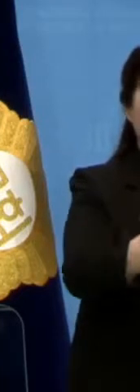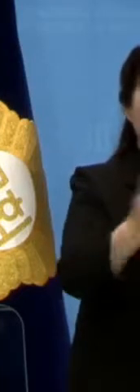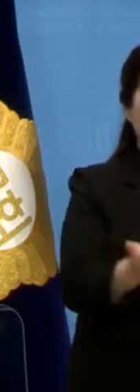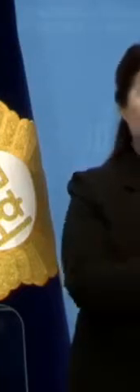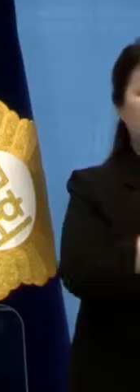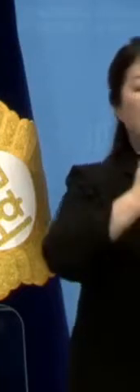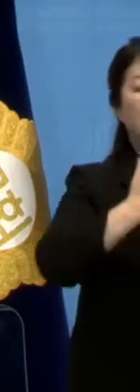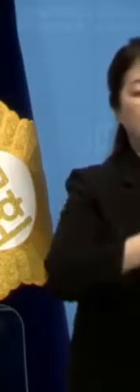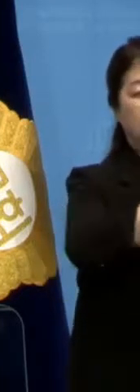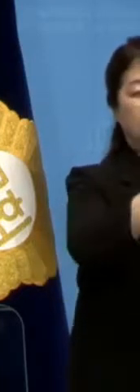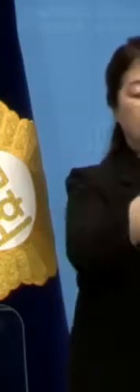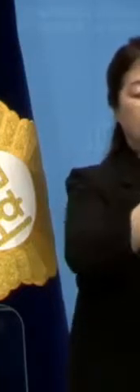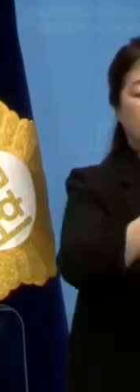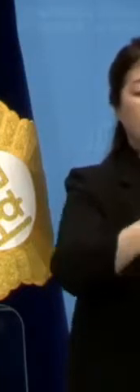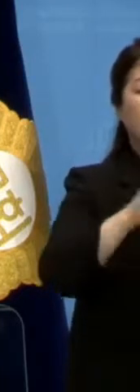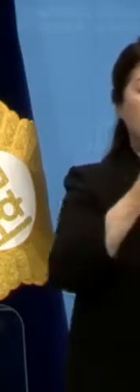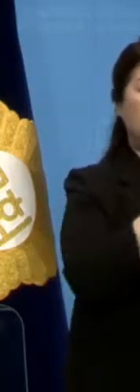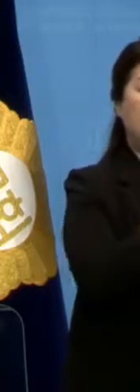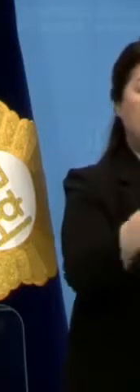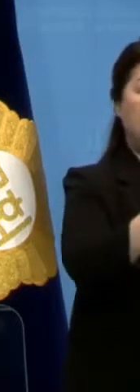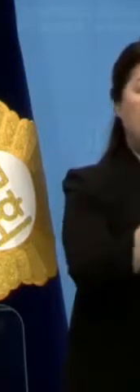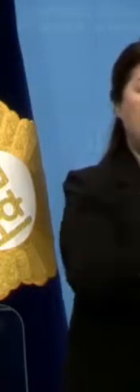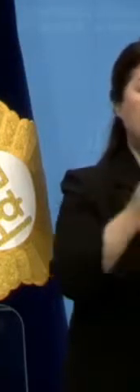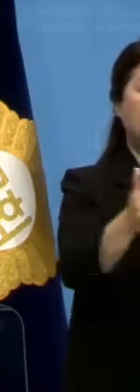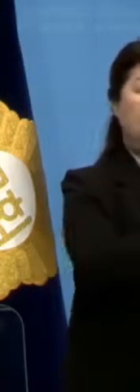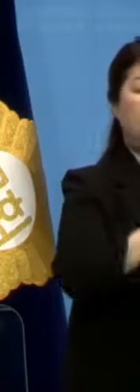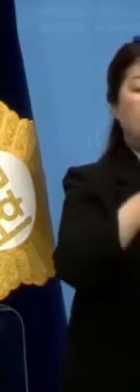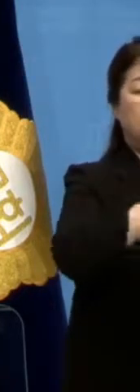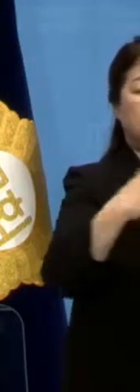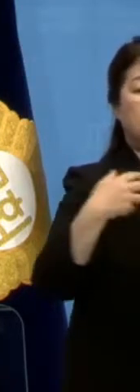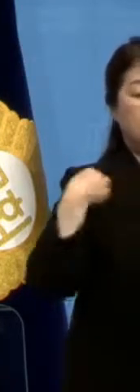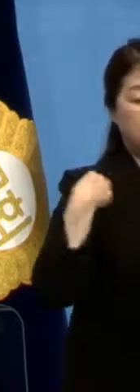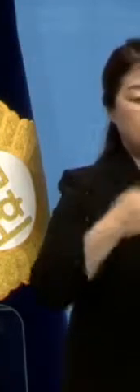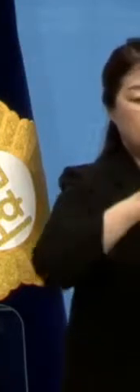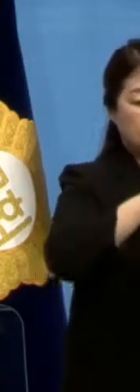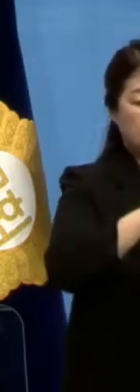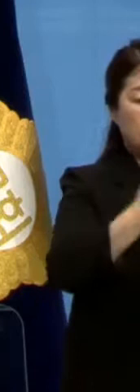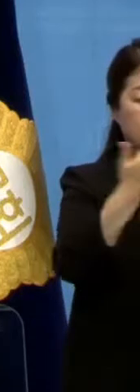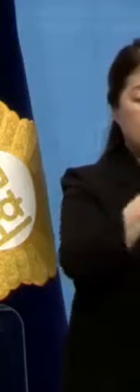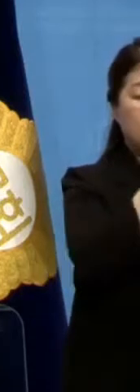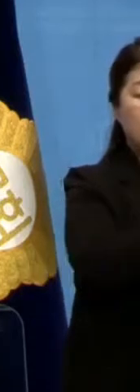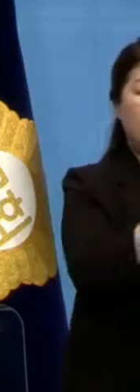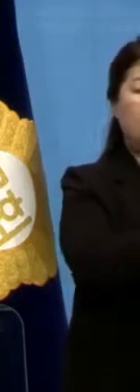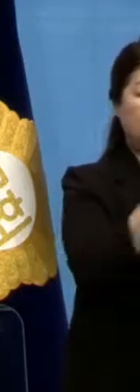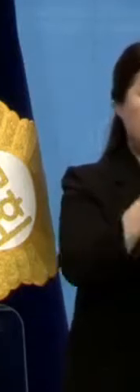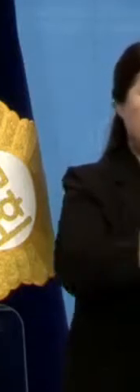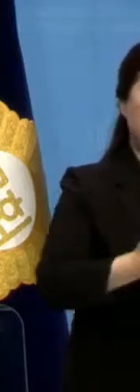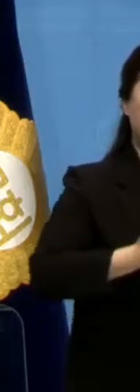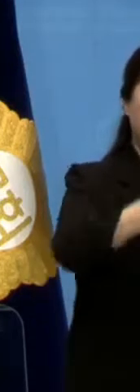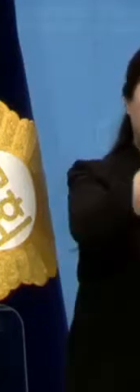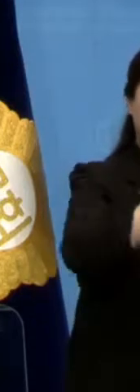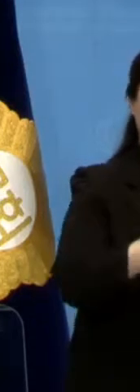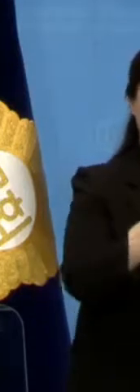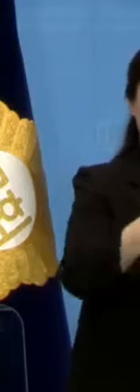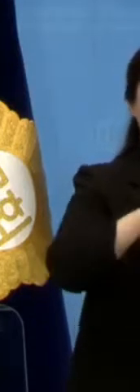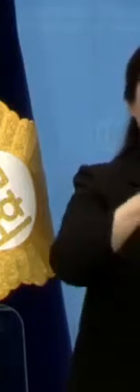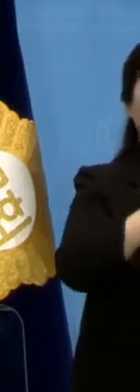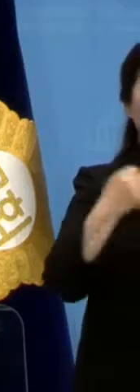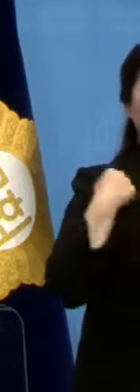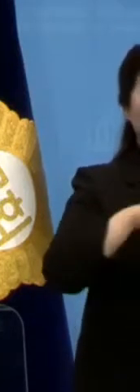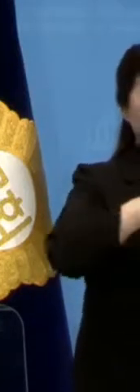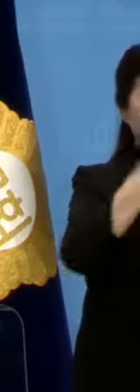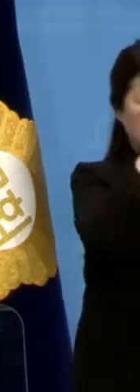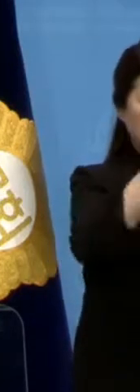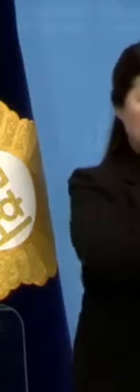과정입니다. 국민의 대표기관인 국회에서의 심의 과정이 곧 가치 배분 과정이며 국민의힘 정부 정책